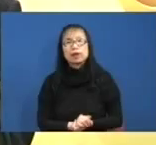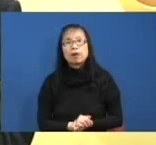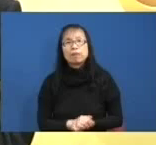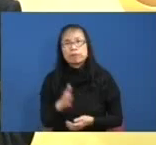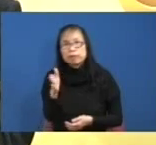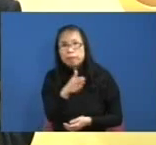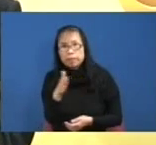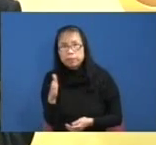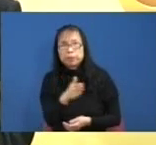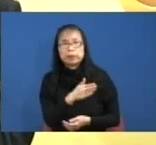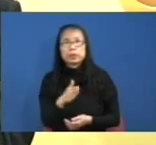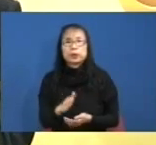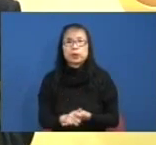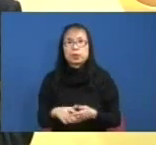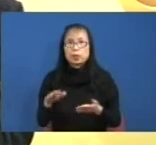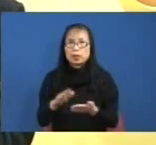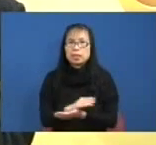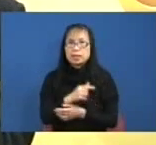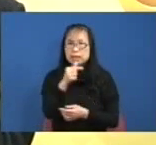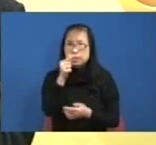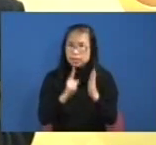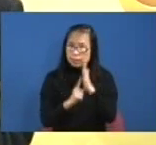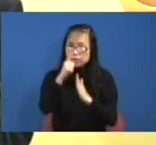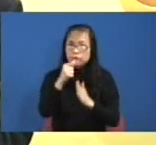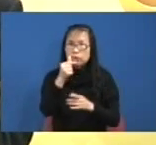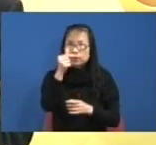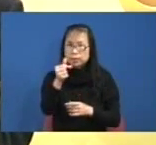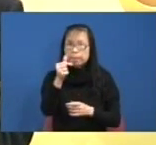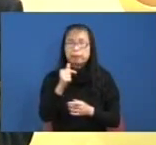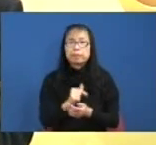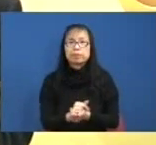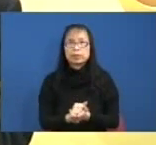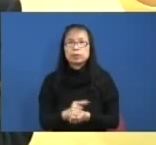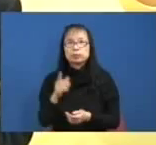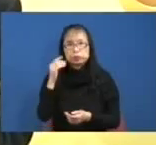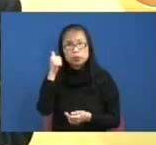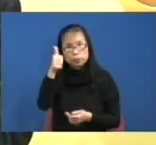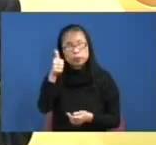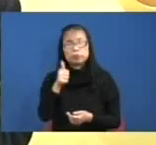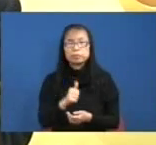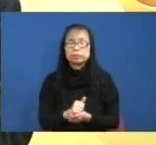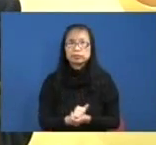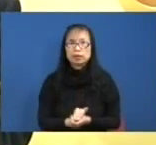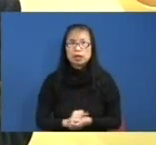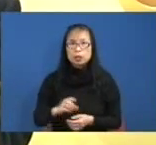概10%以上的升幅的， 都理想的， 都理想的，因為如果